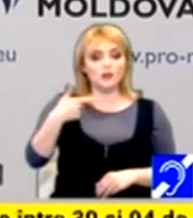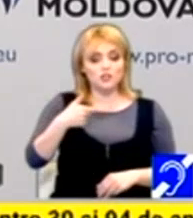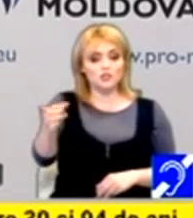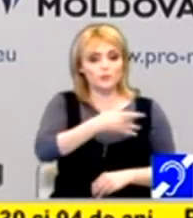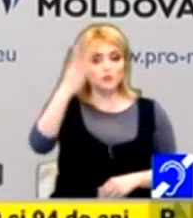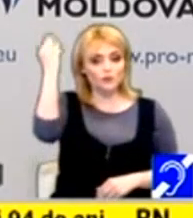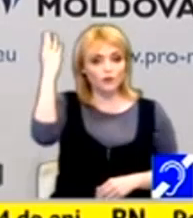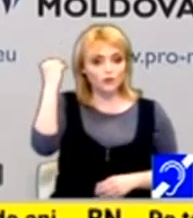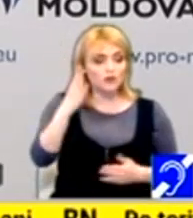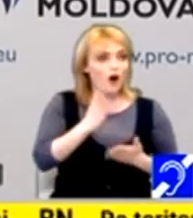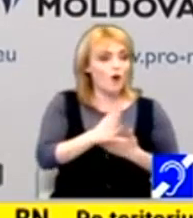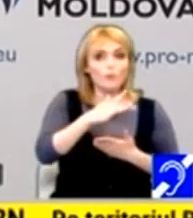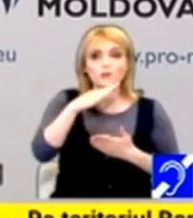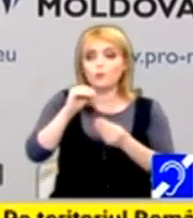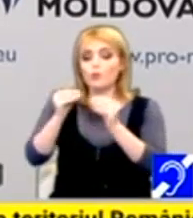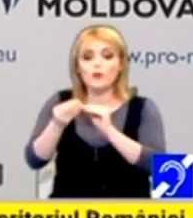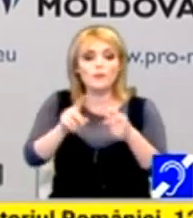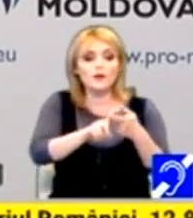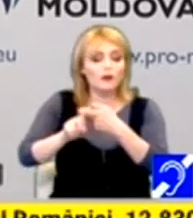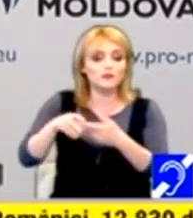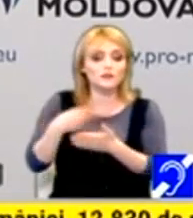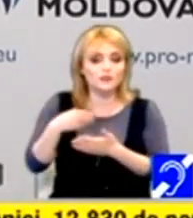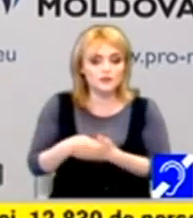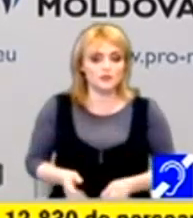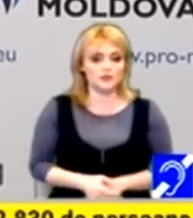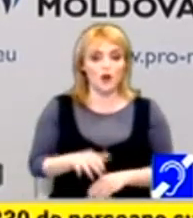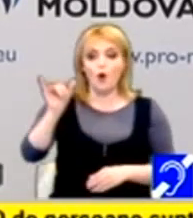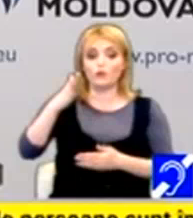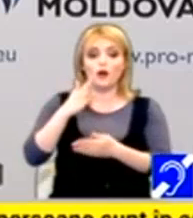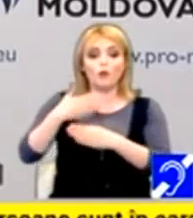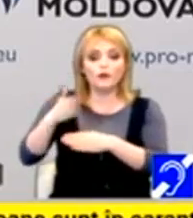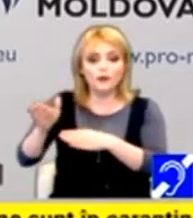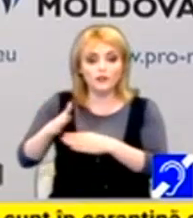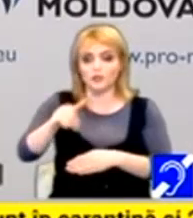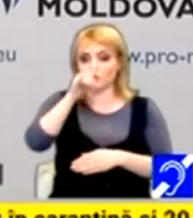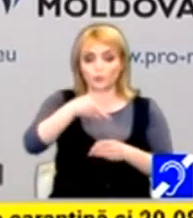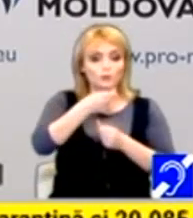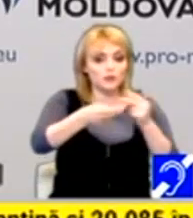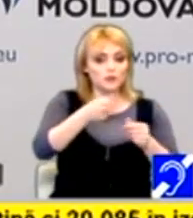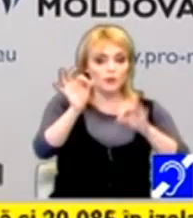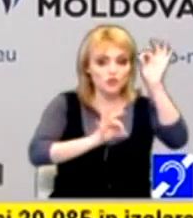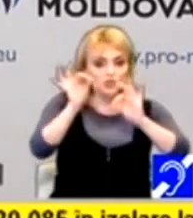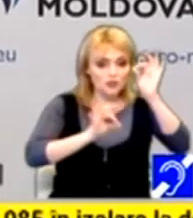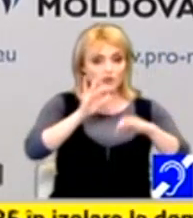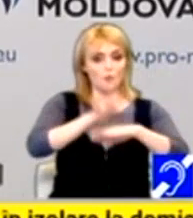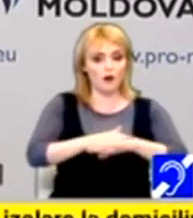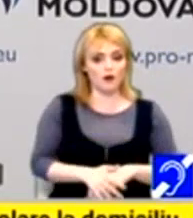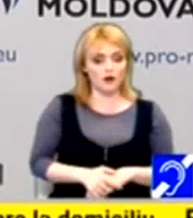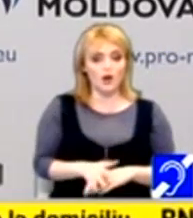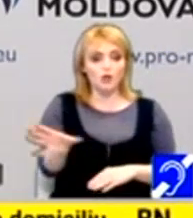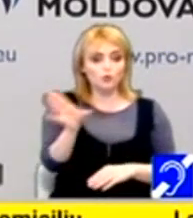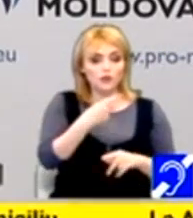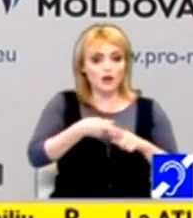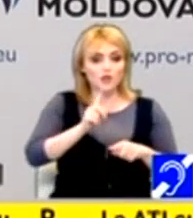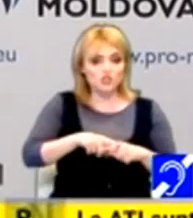cu foarte multe probleme legate de finanțări. Au credite și nu pot plăti dobânzile. Toate acestea